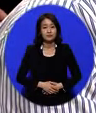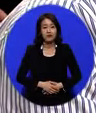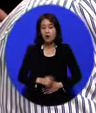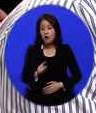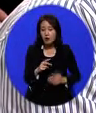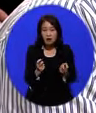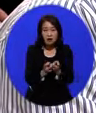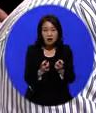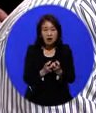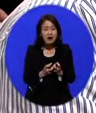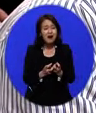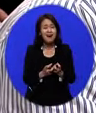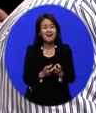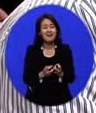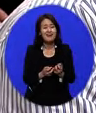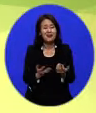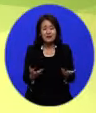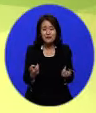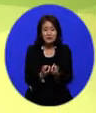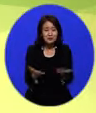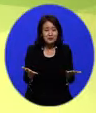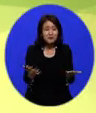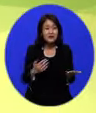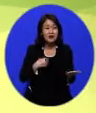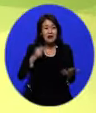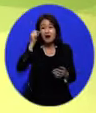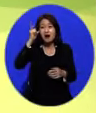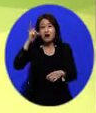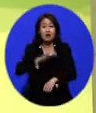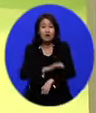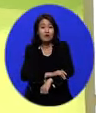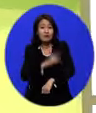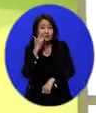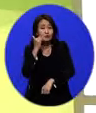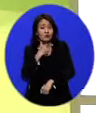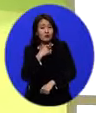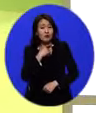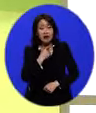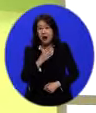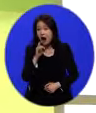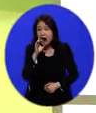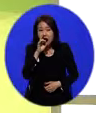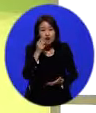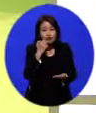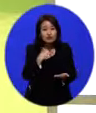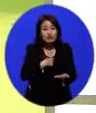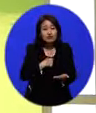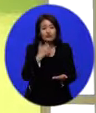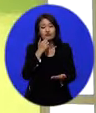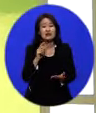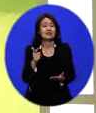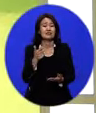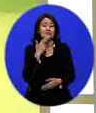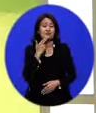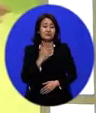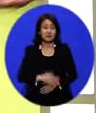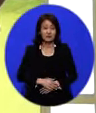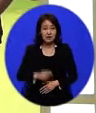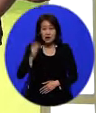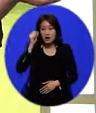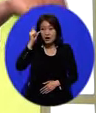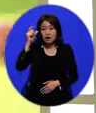어떻게 지혜로워요? 참 막연하죠? 나도 지혜로운 부모가 되고 싶다고. 안 되고 싶은 사람 어디가 있어요?